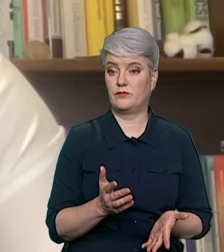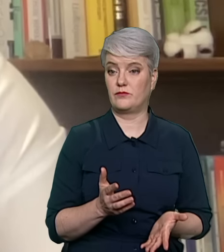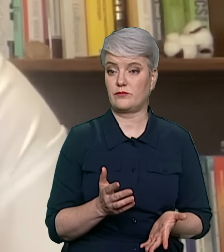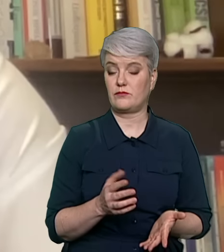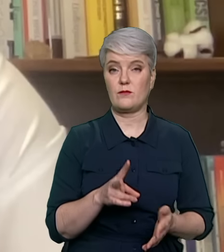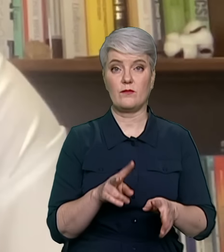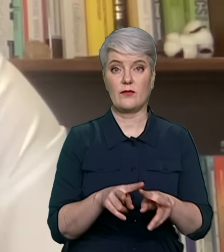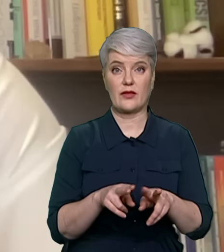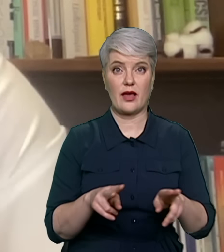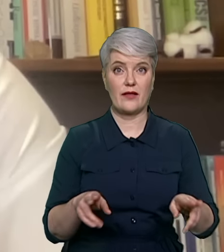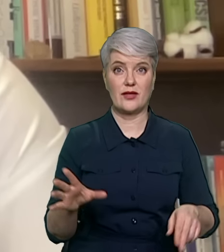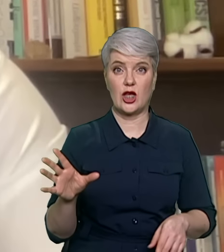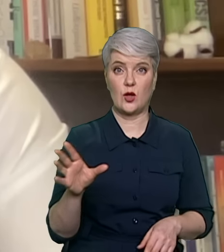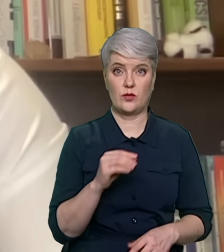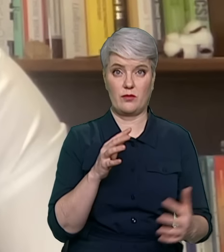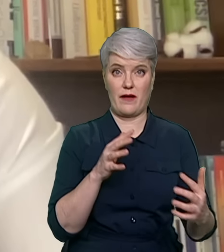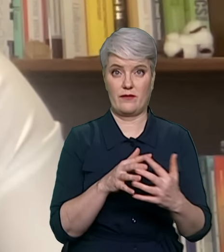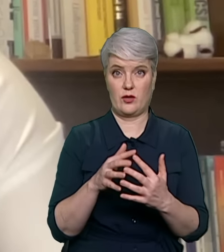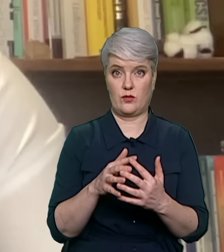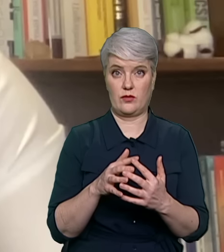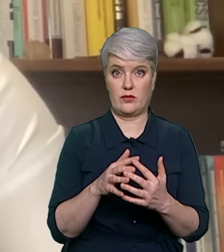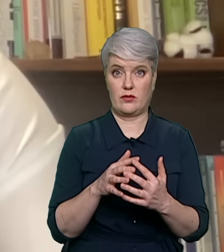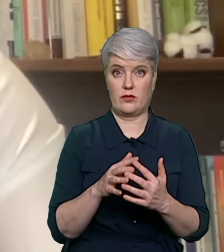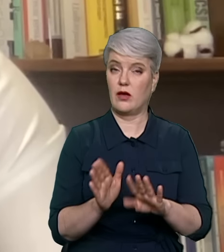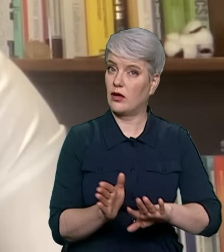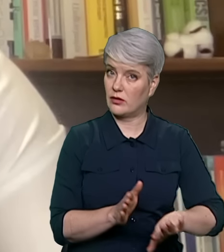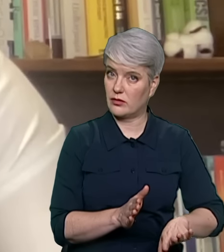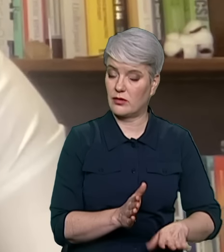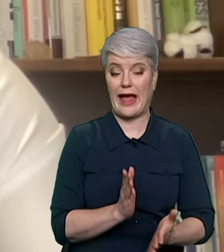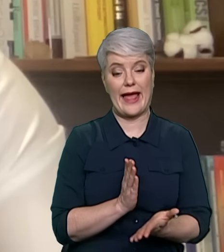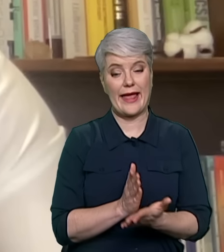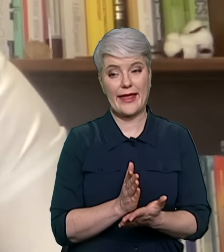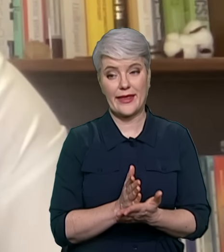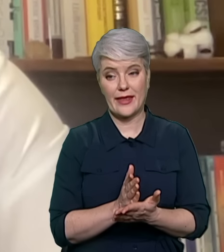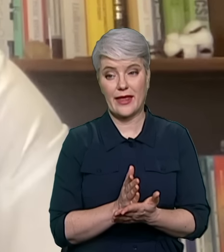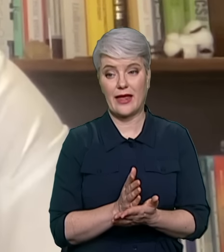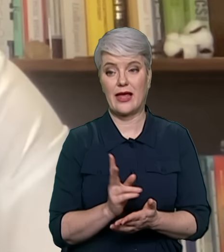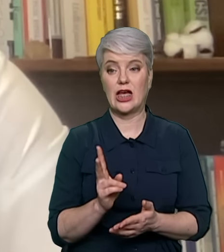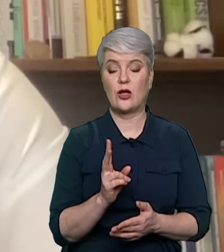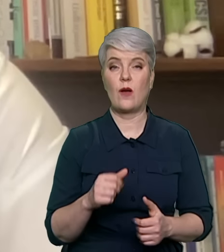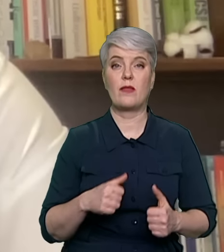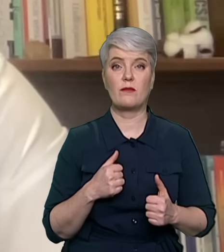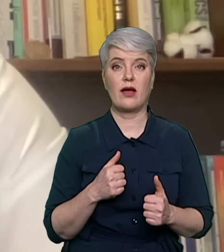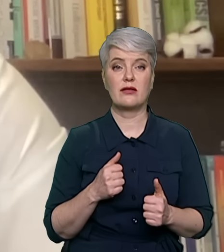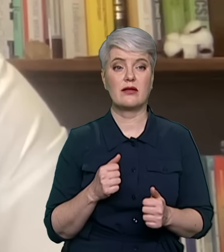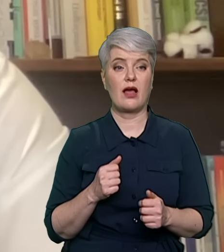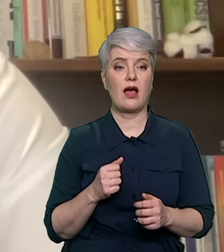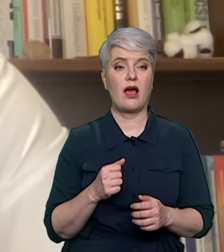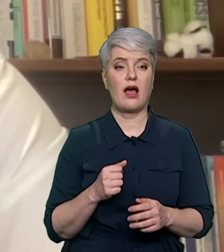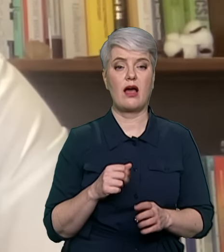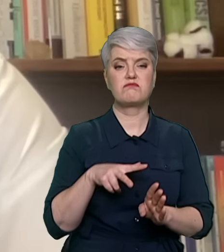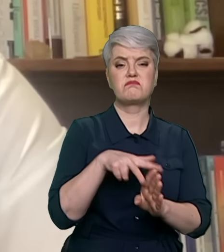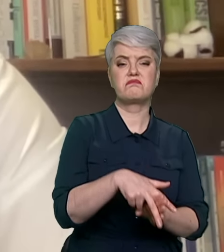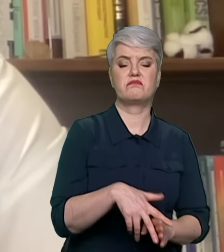на рівні з усіма воюють. Є, які намагаються там нав'язати якісь порядки, до яких вони звикли